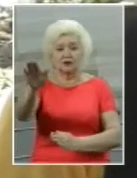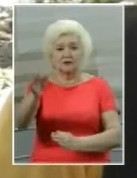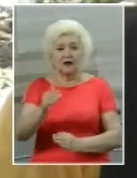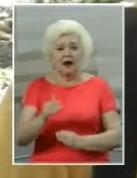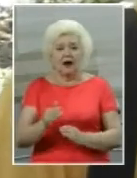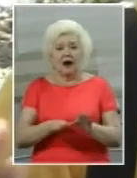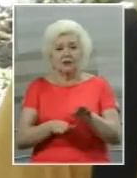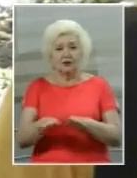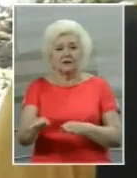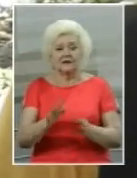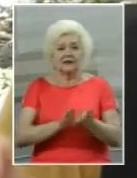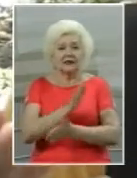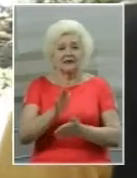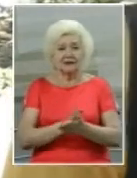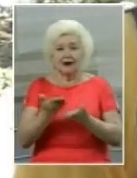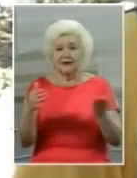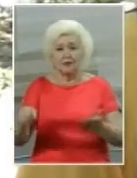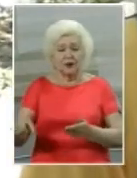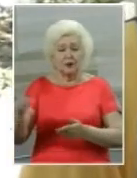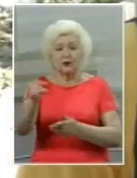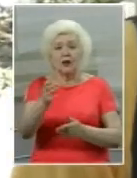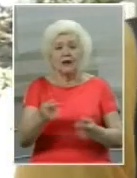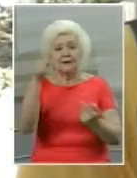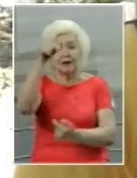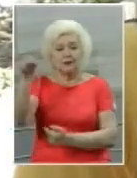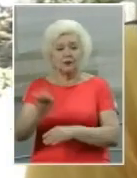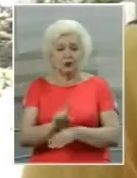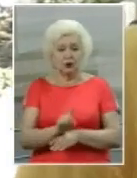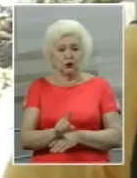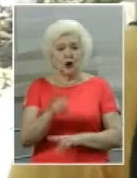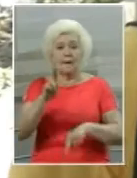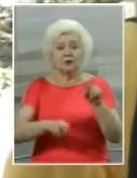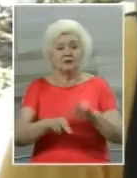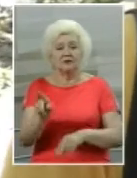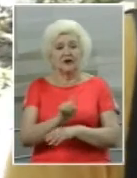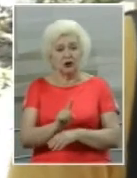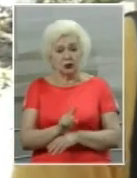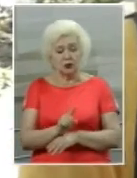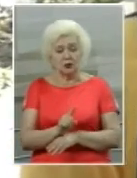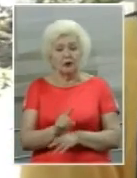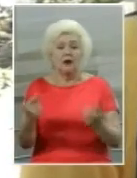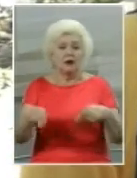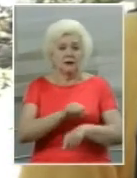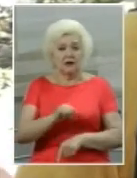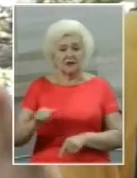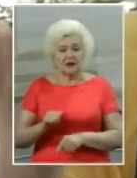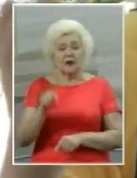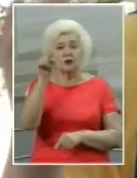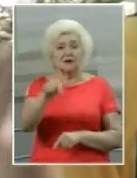слизька підлога, або немає поручнів, тобто невідповідність нормам, нормативам будівельних норм. Так само